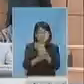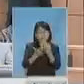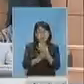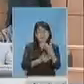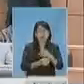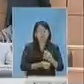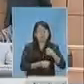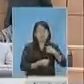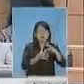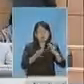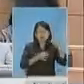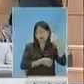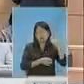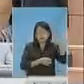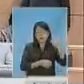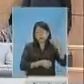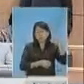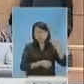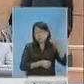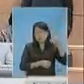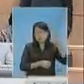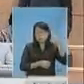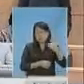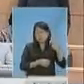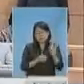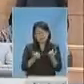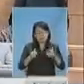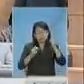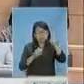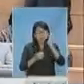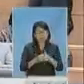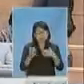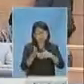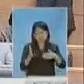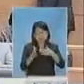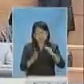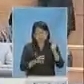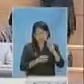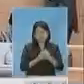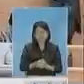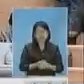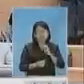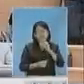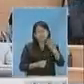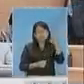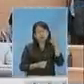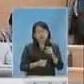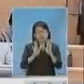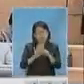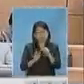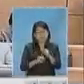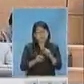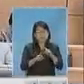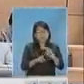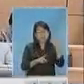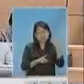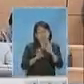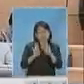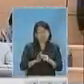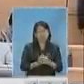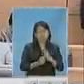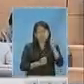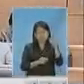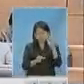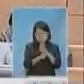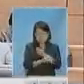แห่งอนาคตไม่ใช่ไปบอกว่าเมื่อวานคุณเป็นอย่างนี้เดือนที่แล้วคุณเป็นอย่างนั้นเพราะฉะนั้นข้างหน้าคุณ